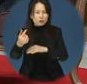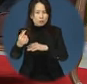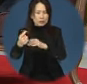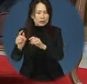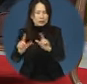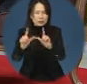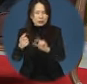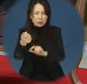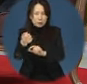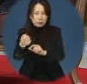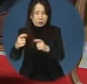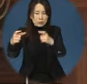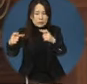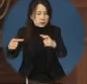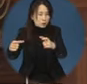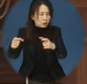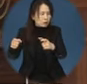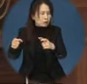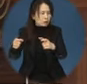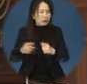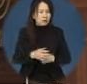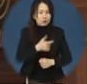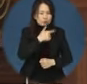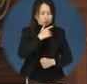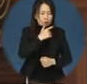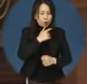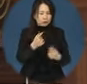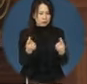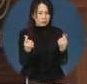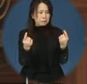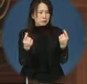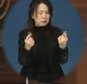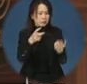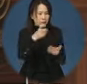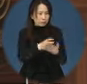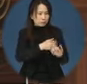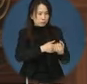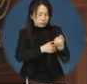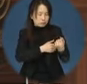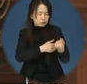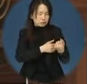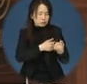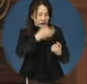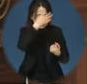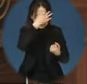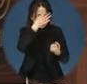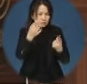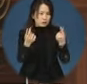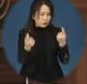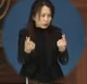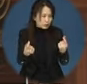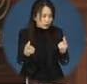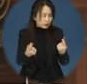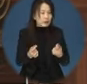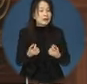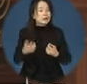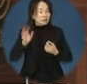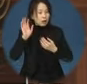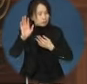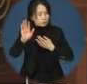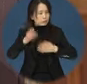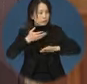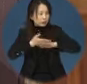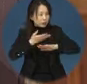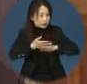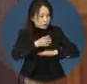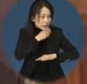그다지 단체가 있잖아요 거기 랑 똑같은 거예요 지금 현재로 법적 기능이 그렇지 않습니까 그런데 이제 앞으로 다른 대접을 해 준다